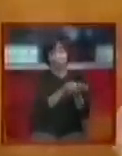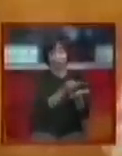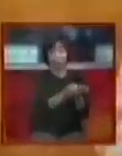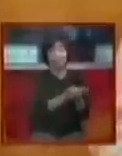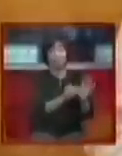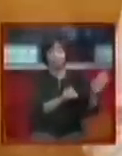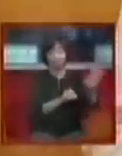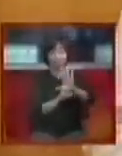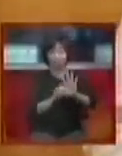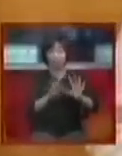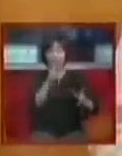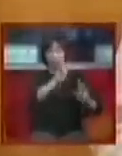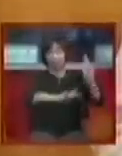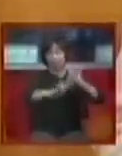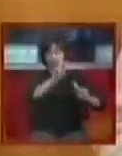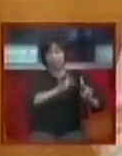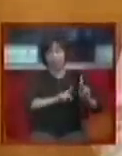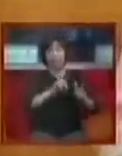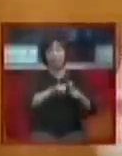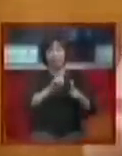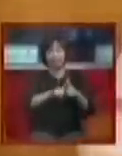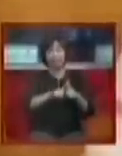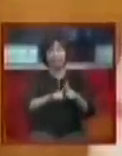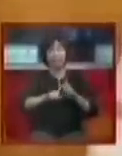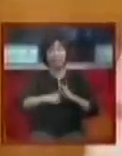Secretary Joel Villanueva.